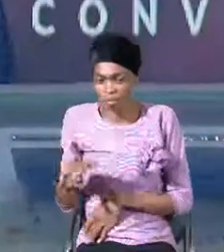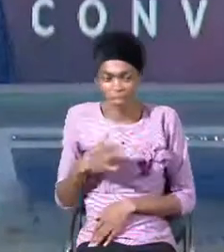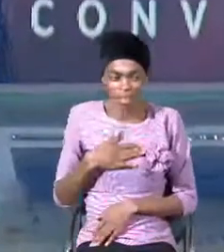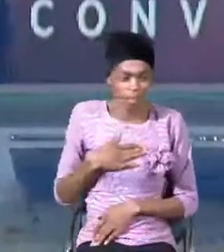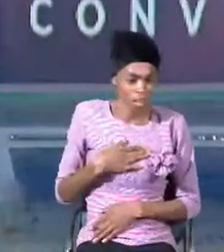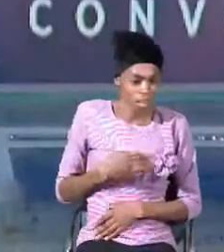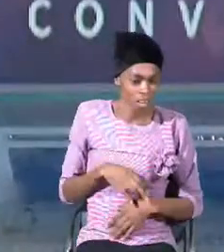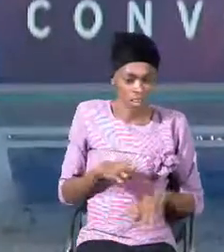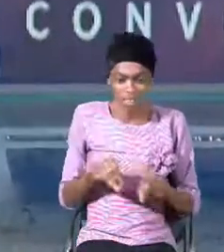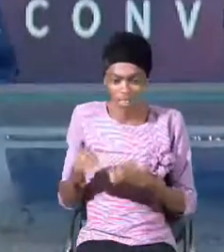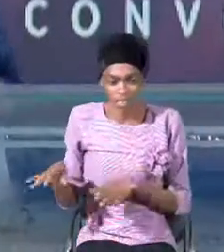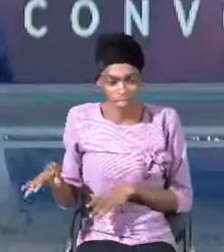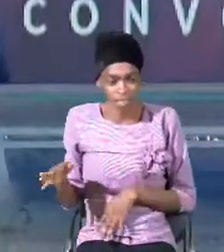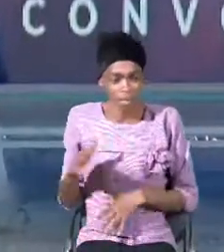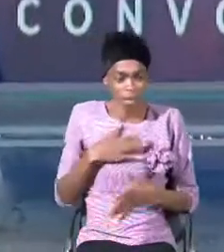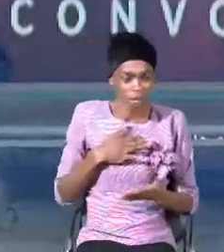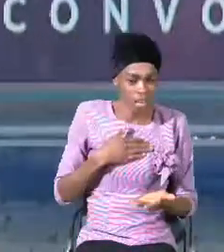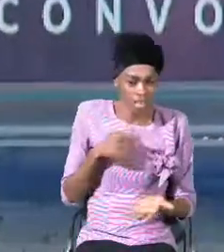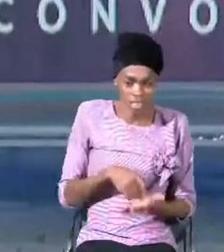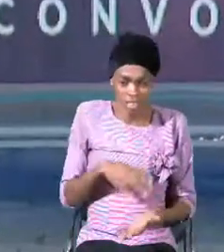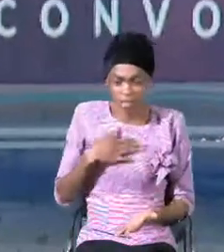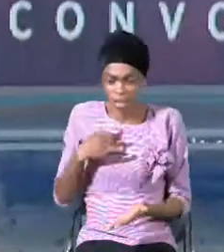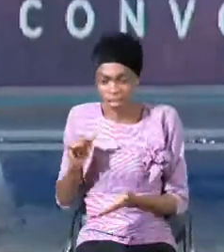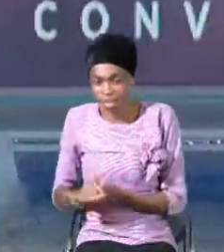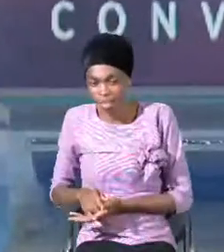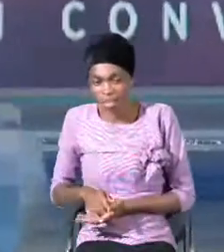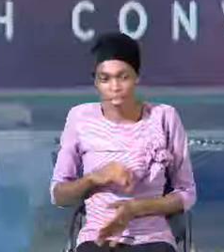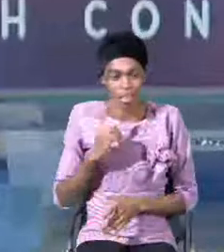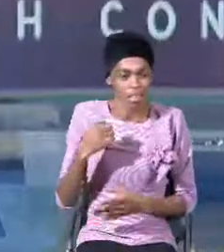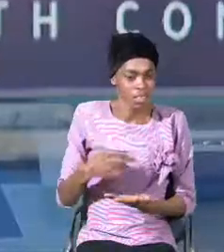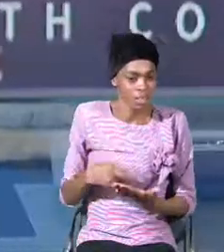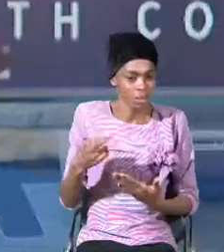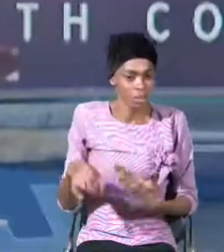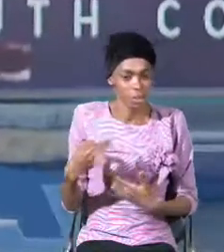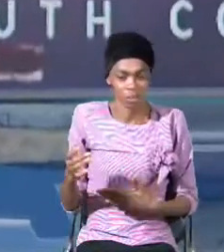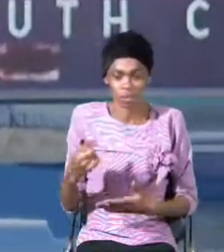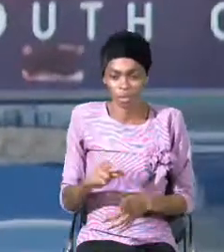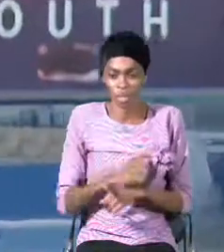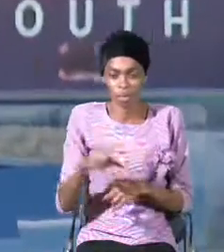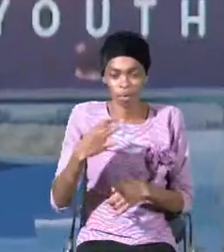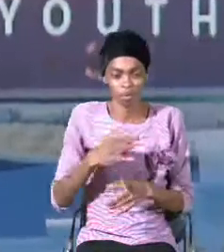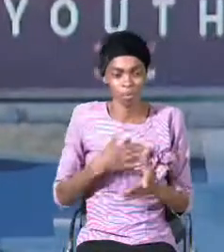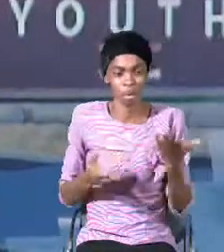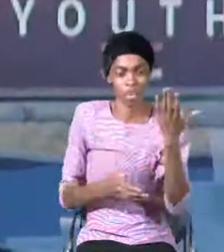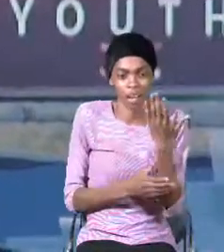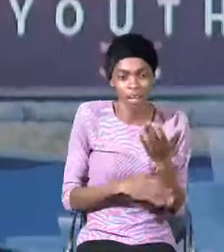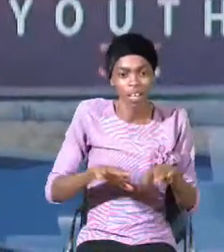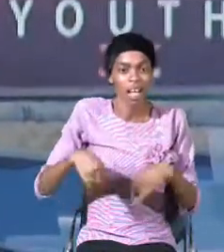mes produits, les résultats du travail de mes mains. Comment est-ce que je peux rendre la